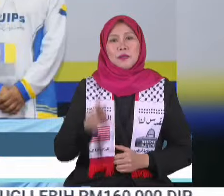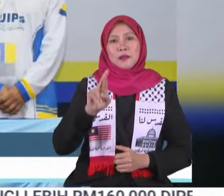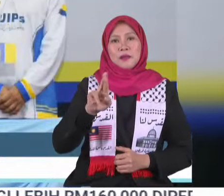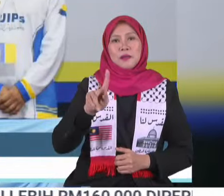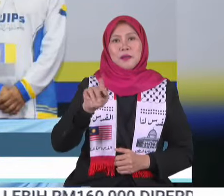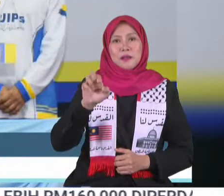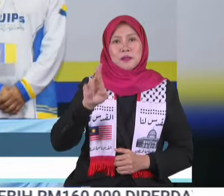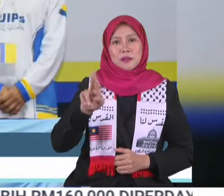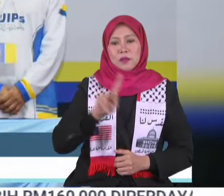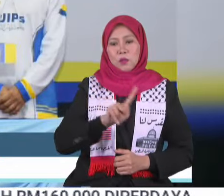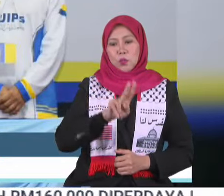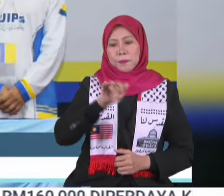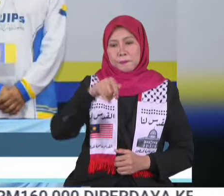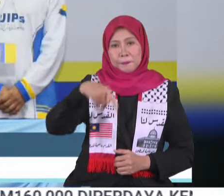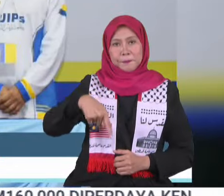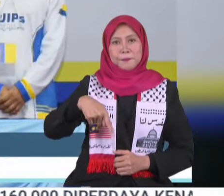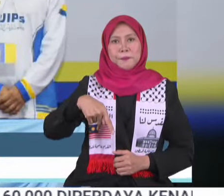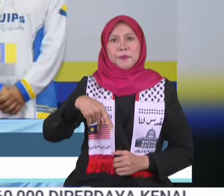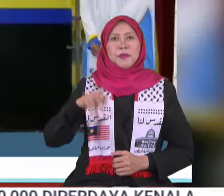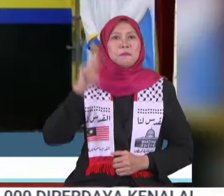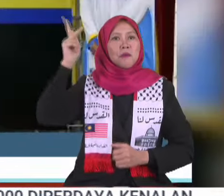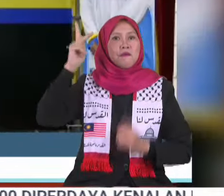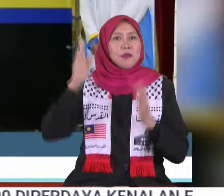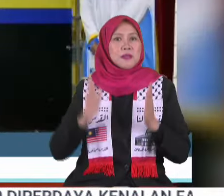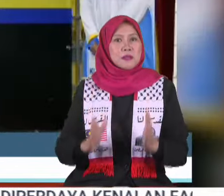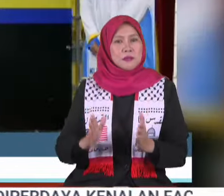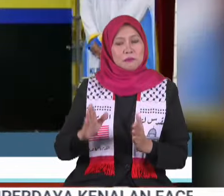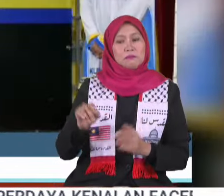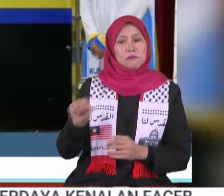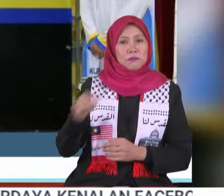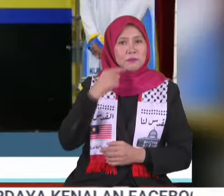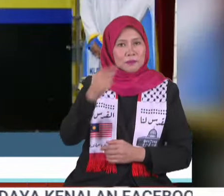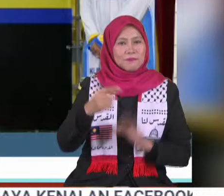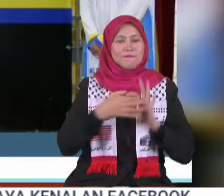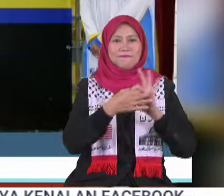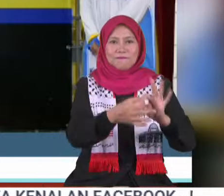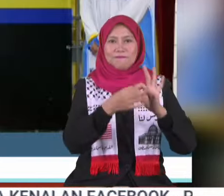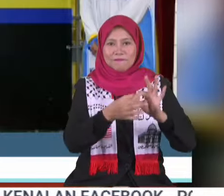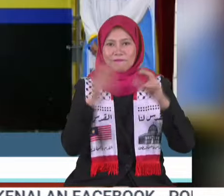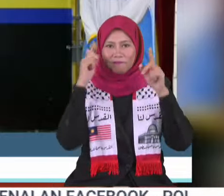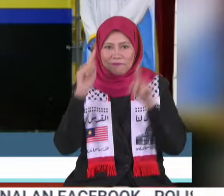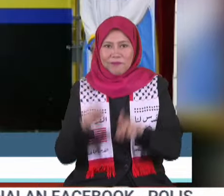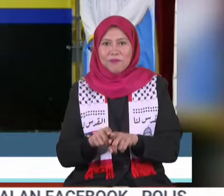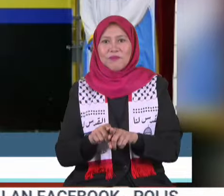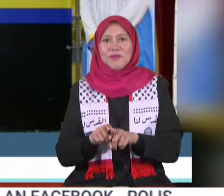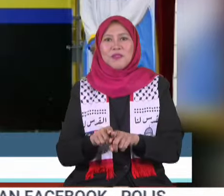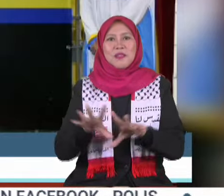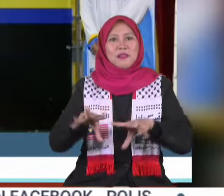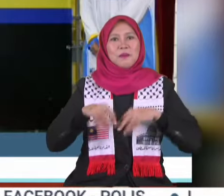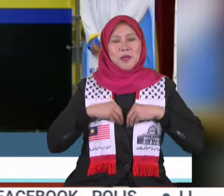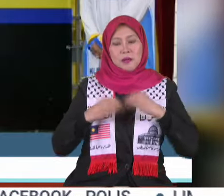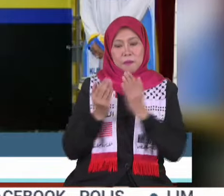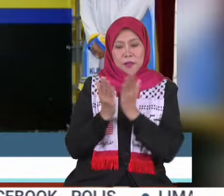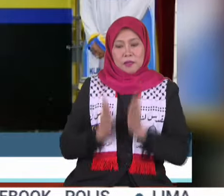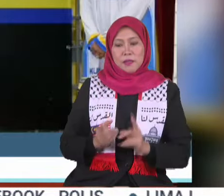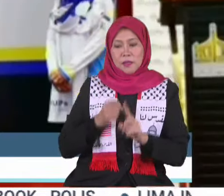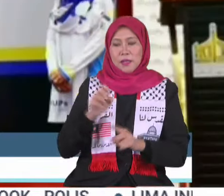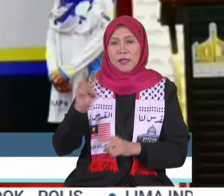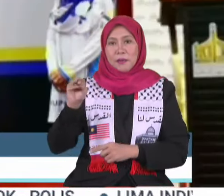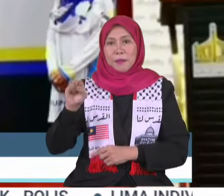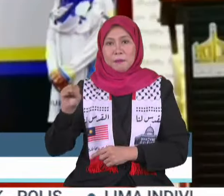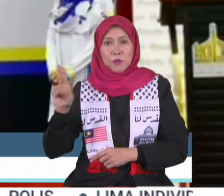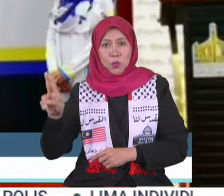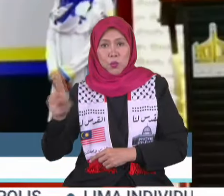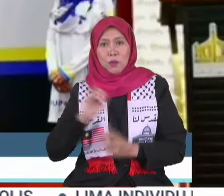Rektor KUIPS Profesor Dr. Muhammad Ruzaimi Ramli memaklumkan antara kerjasama yang telah dipersetujui ialah penerimaan pelajar dari MMU